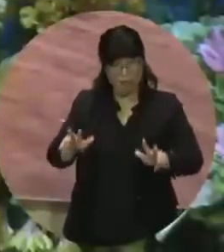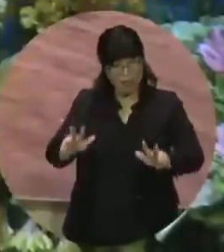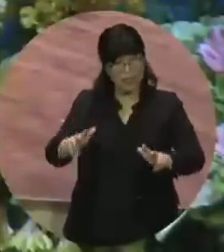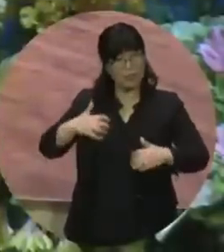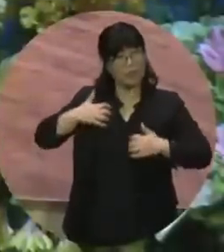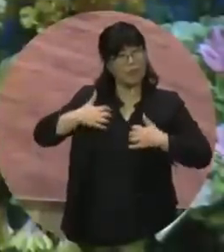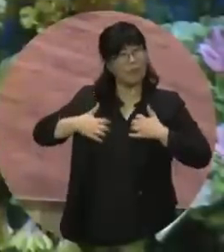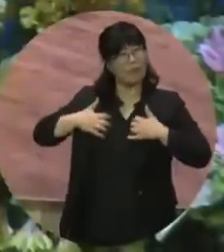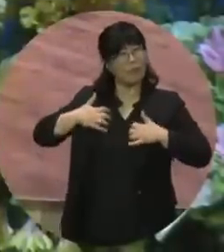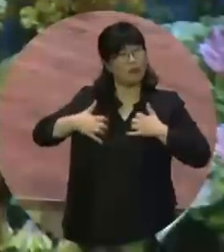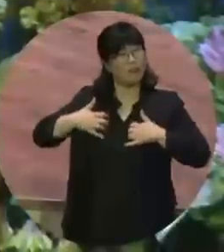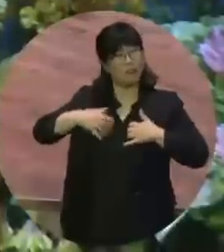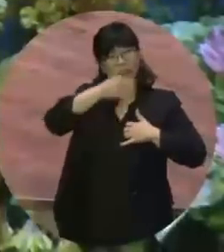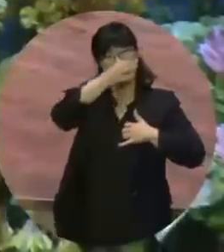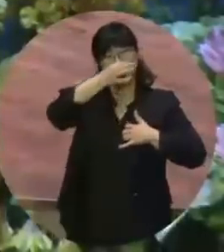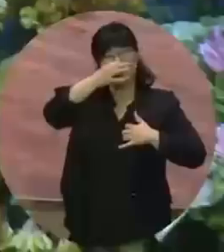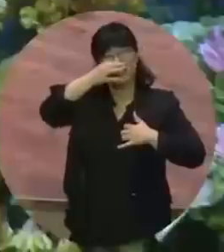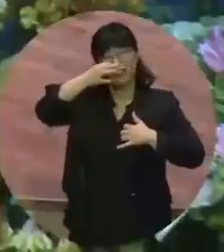미래 자신을 팔아버려.